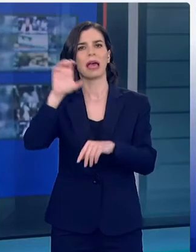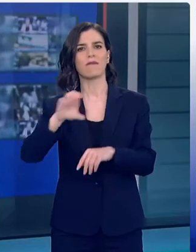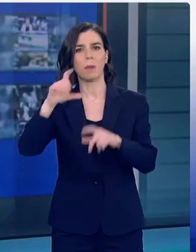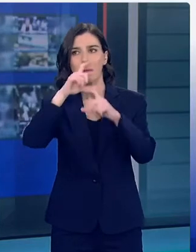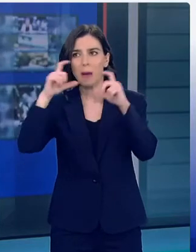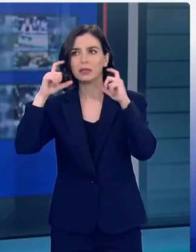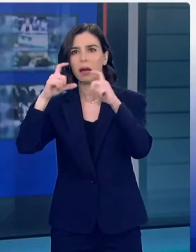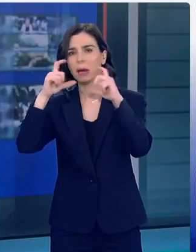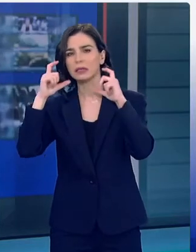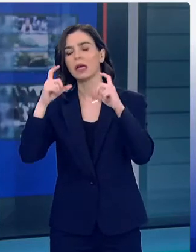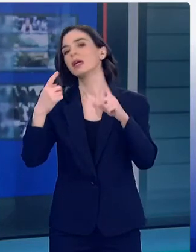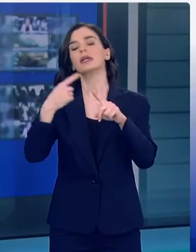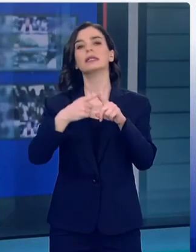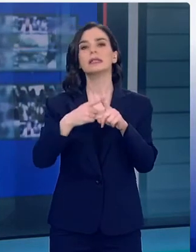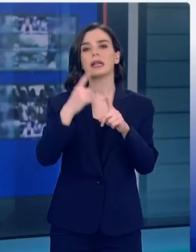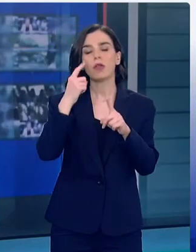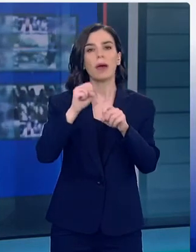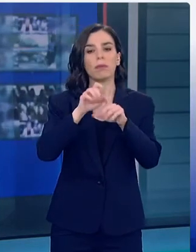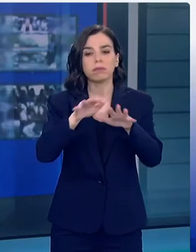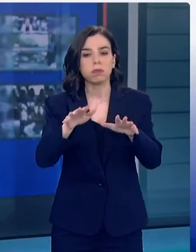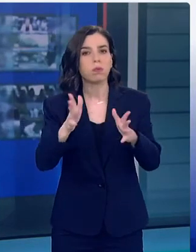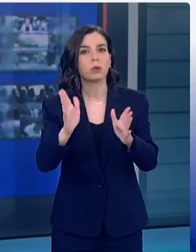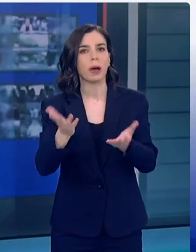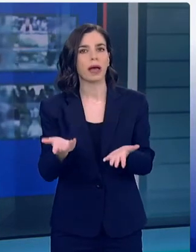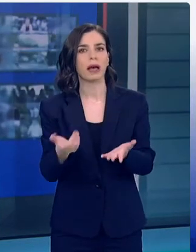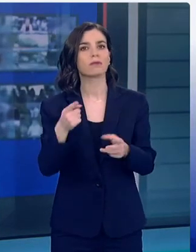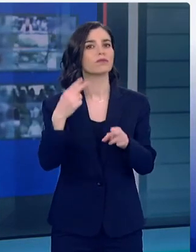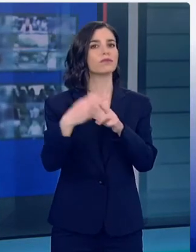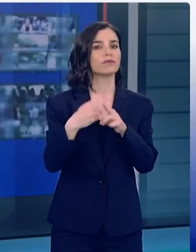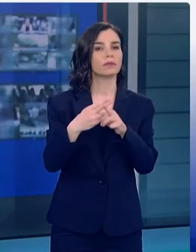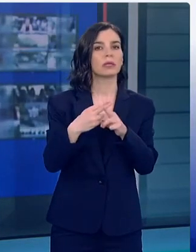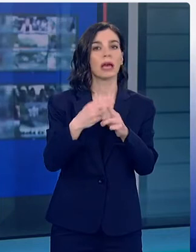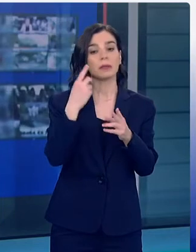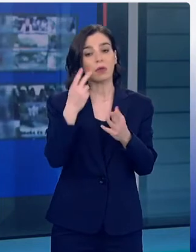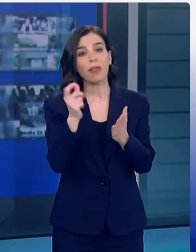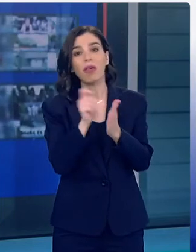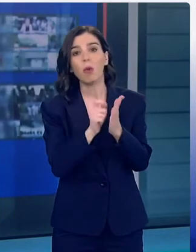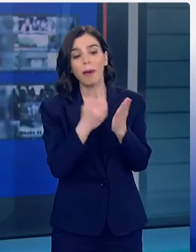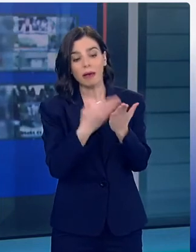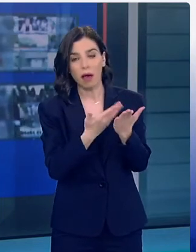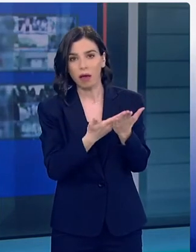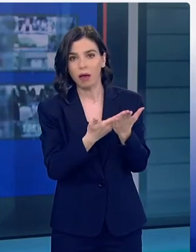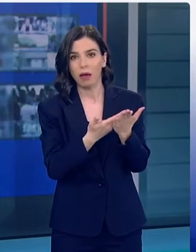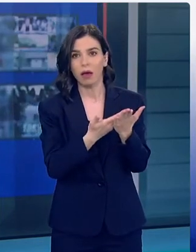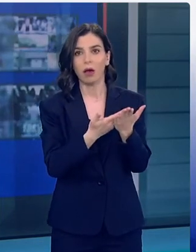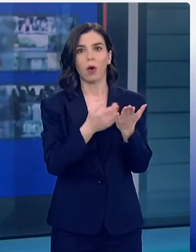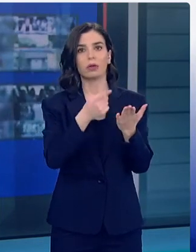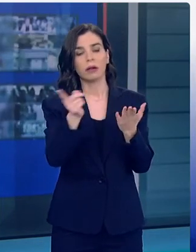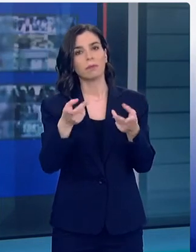και με προσεκτική παρακολούθηση των επιδημιολογικών δεδομένων. Νομίζω αυτό είναι το σημαντικό, ότι παρακολουθούμε τα δεδομένα. Όταν μας